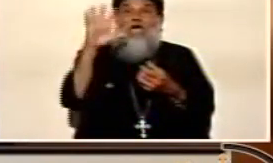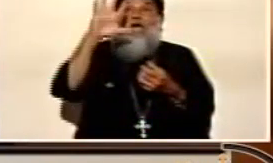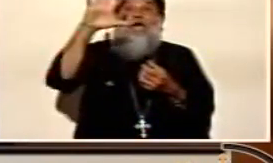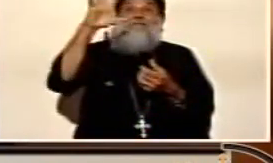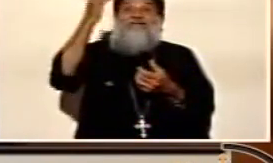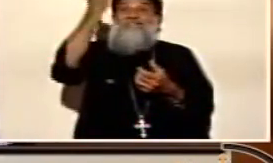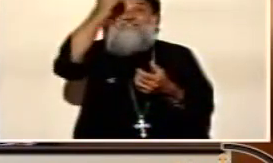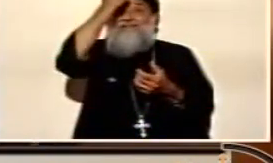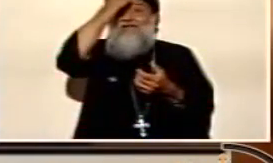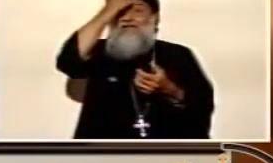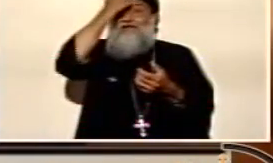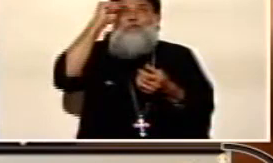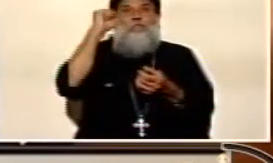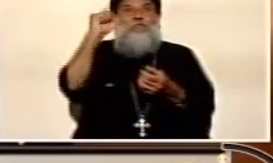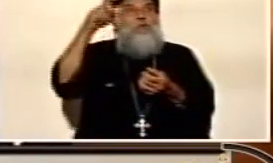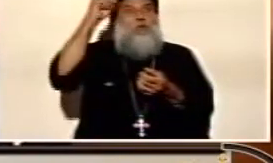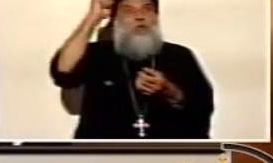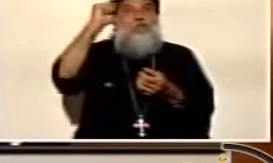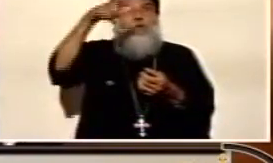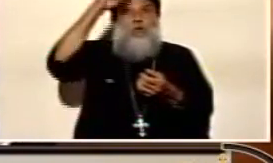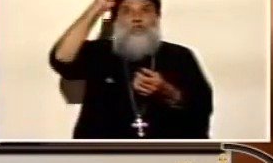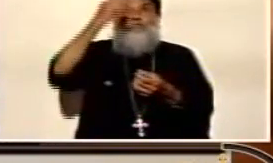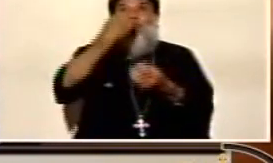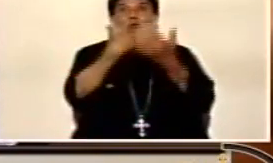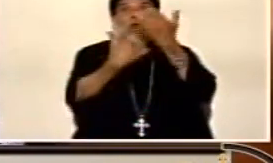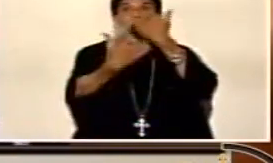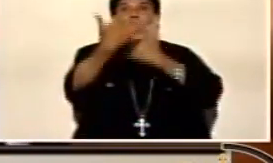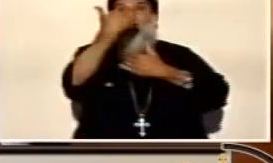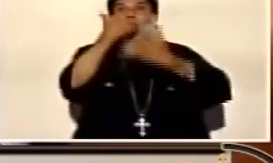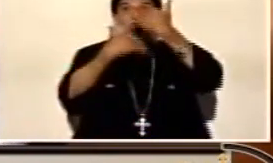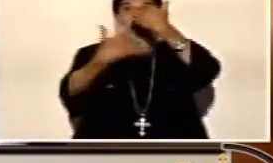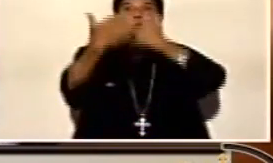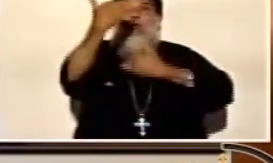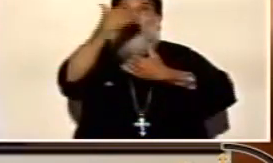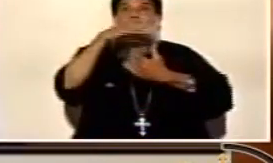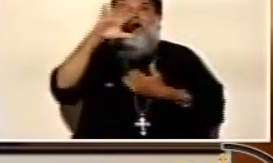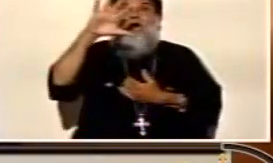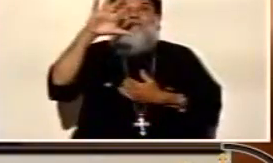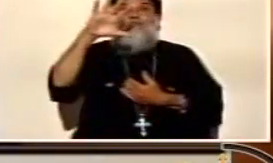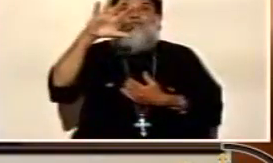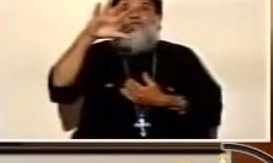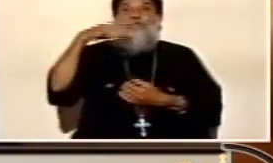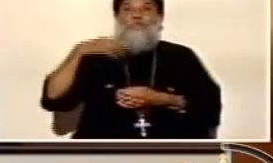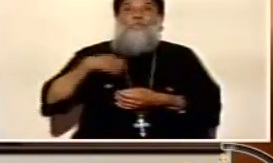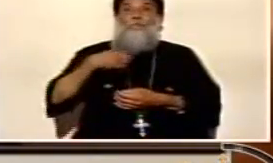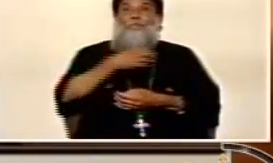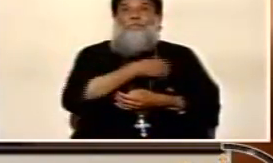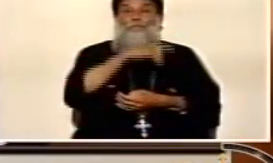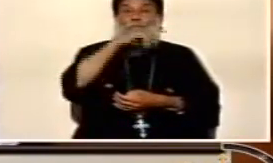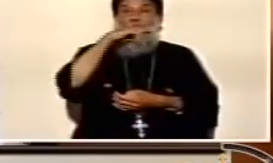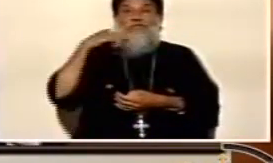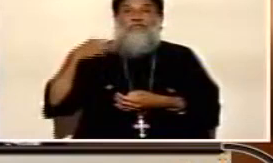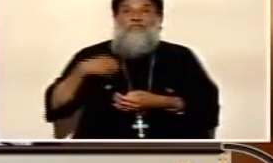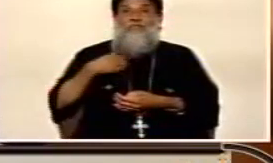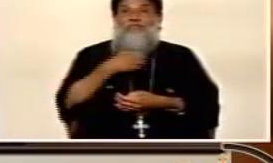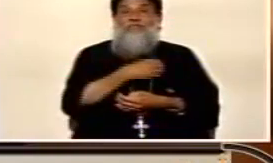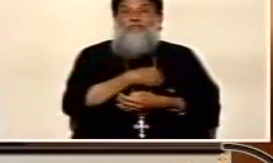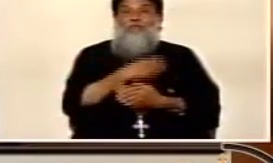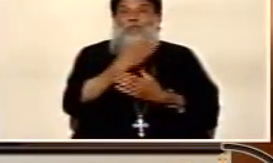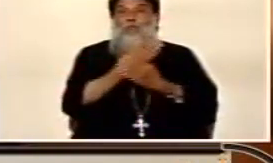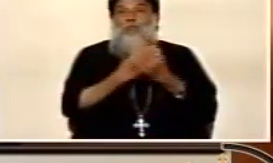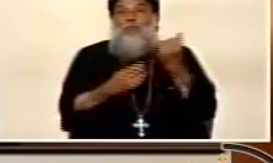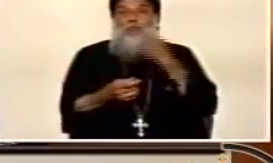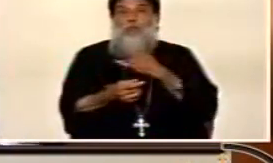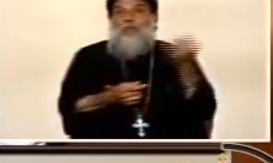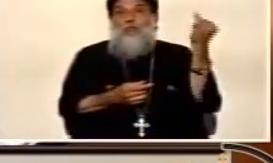5000 رجل ما عدا النساء والأطفال، يعني لو النساء 5 كمان 5000 والأطفال